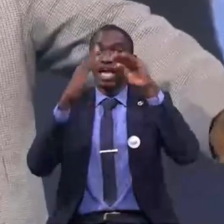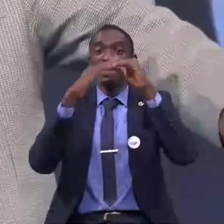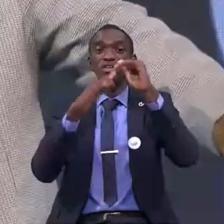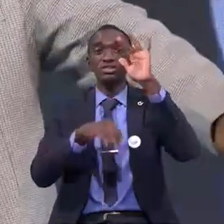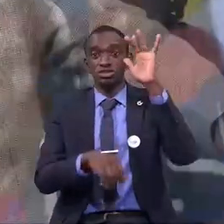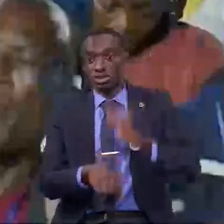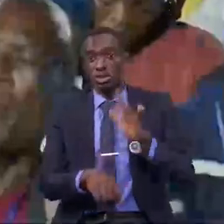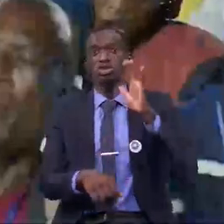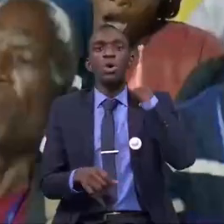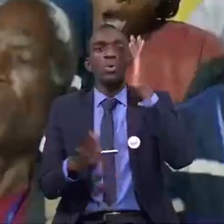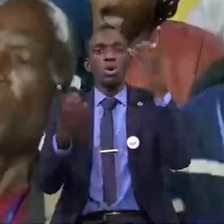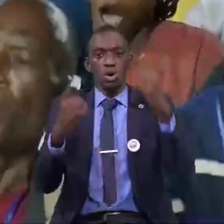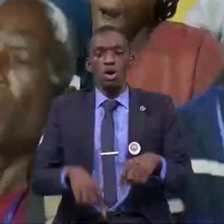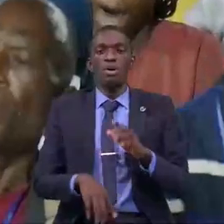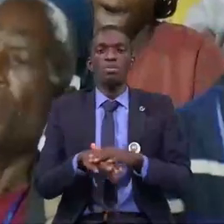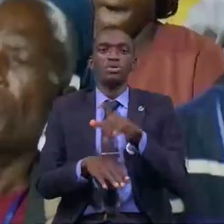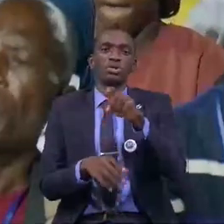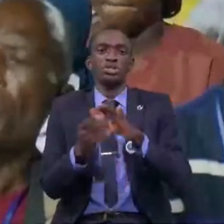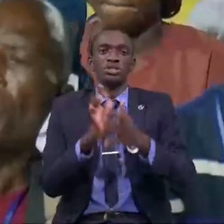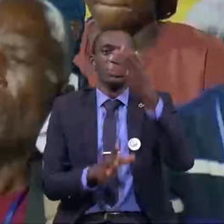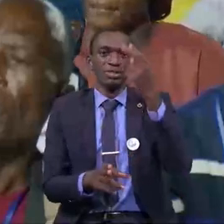Parce que le changement céleste viendra sur toi.